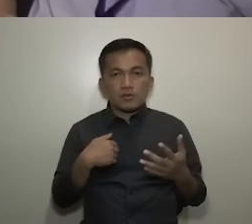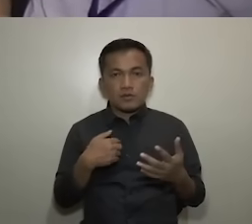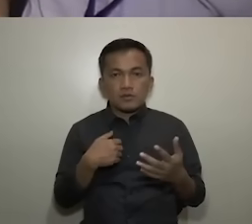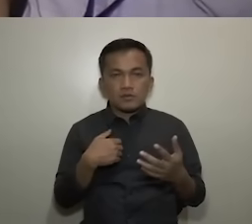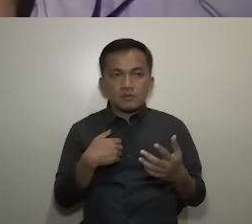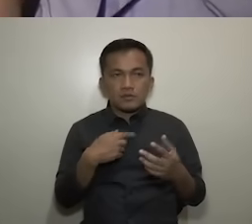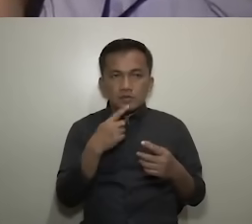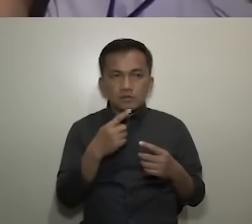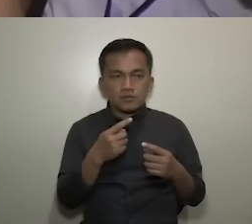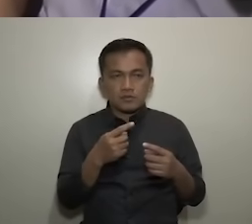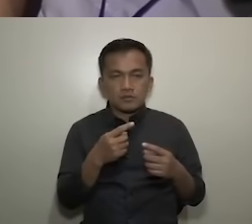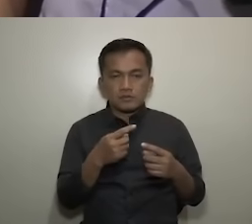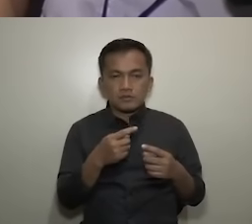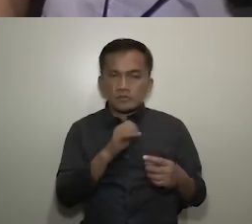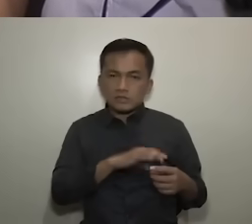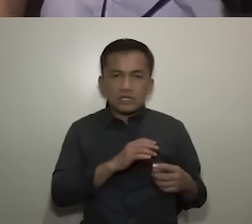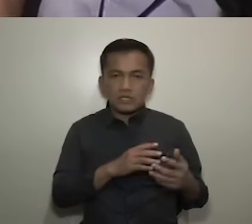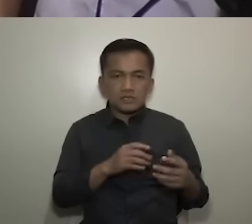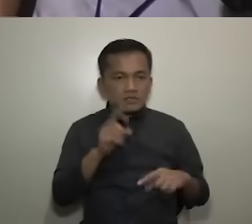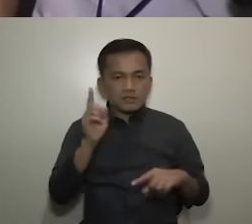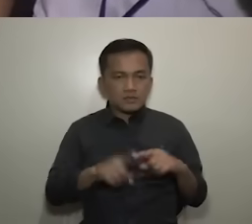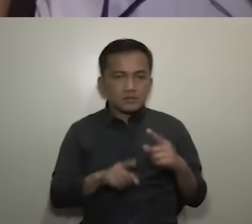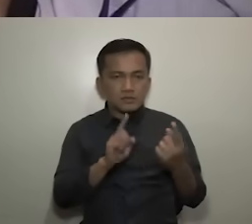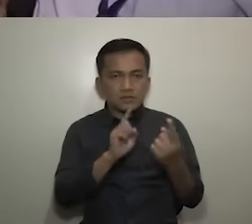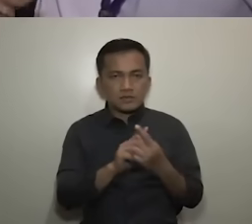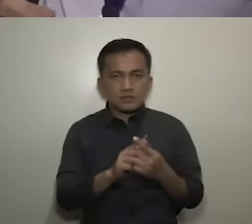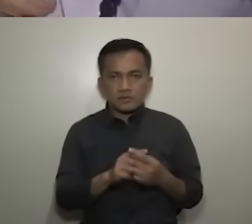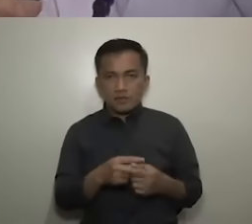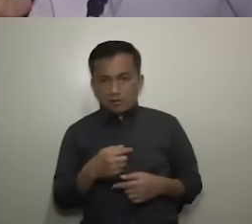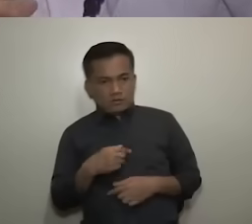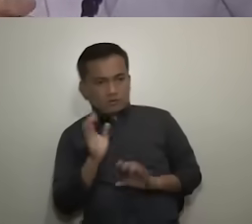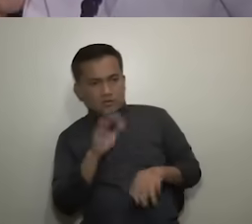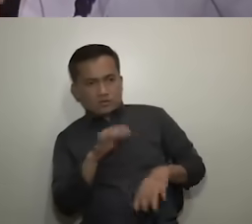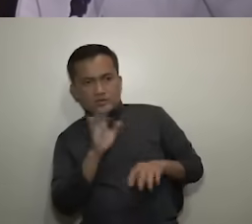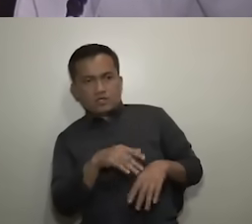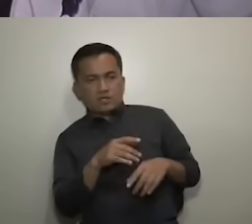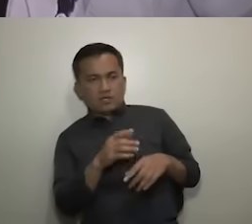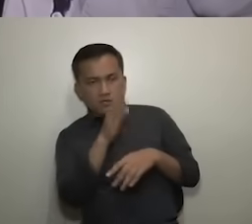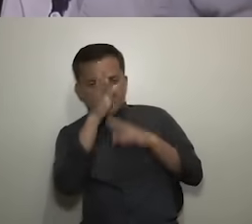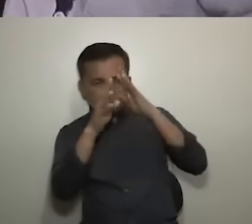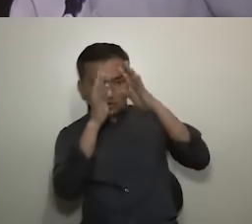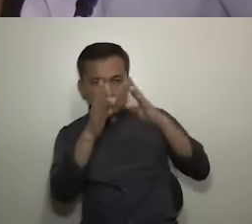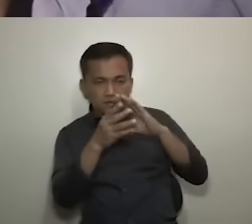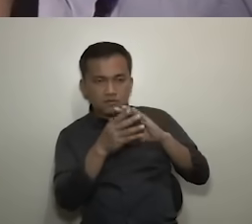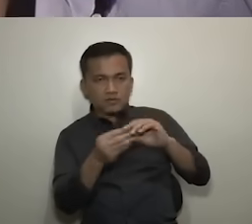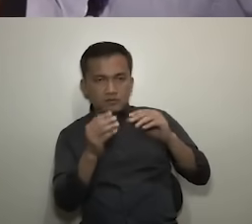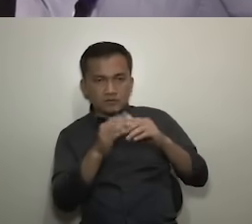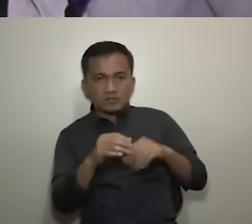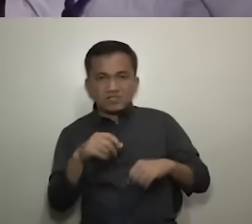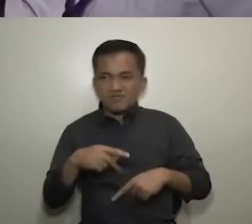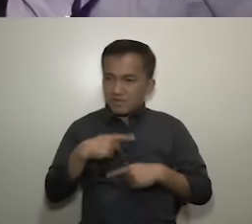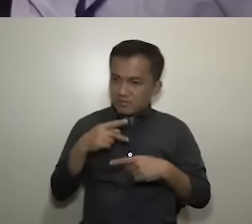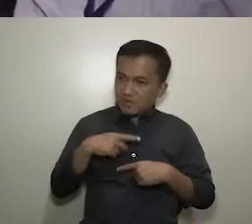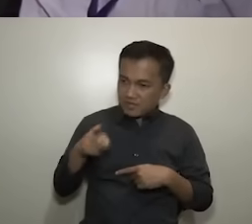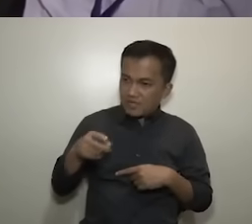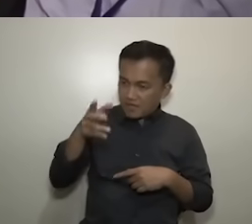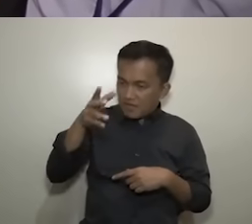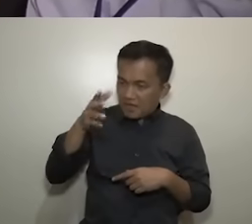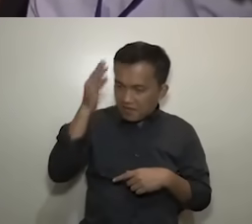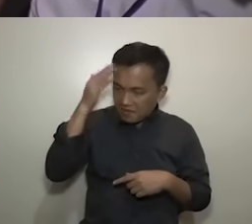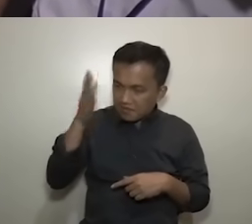wala akong mahihita, hindi ako pwede makipag-meet. Ha? Oo. Ay, ang galing gumawa ng kwento. Gawa-gawa po. Proud na proud ka pa. Alam din ng nanay mo yan, nagtayo